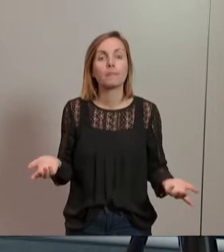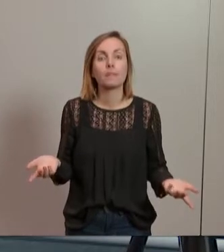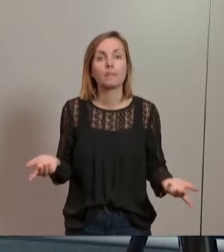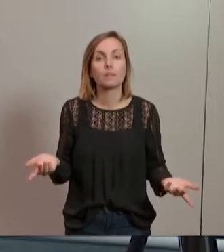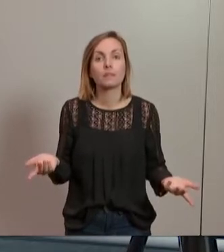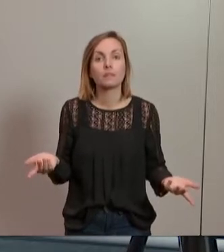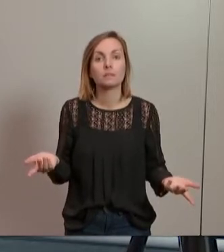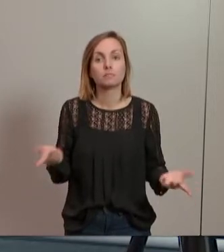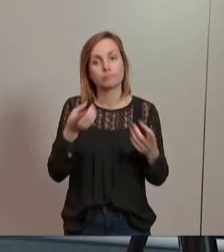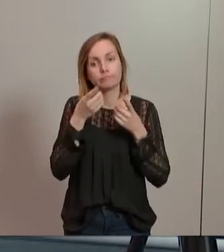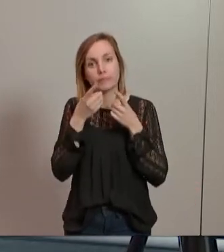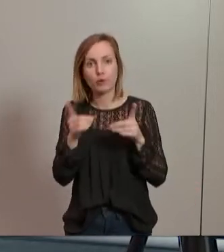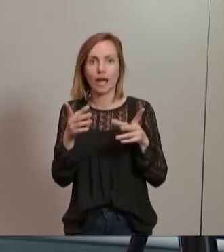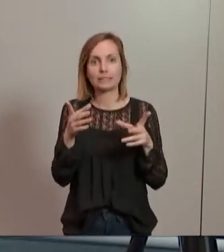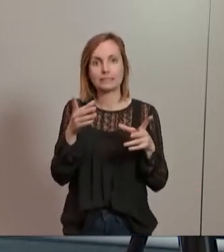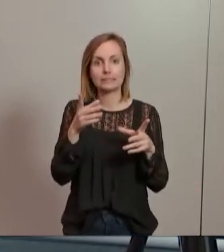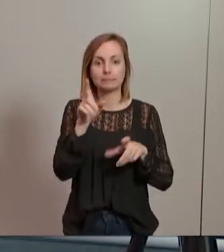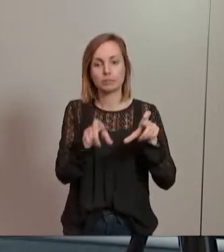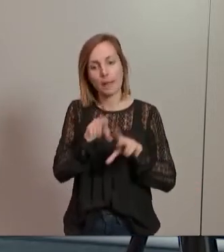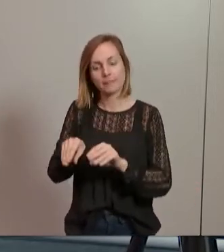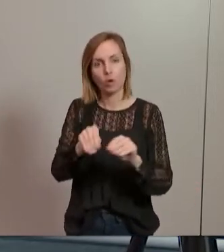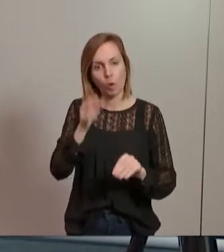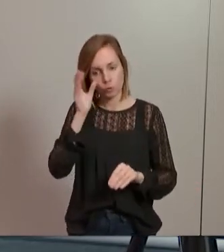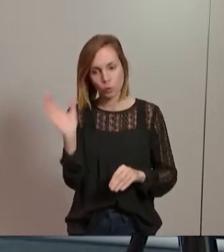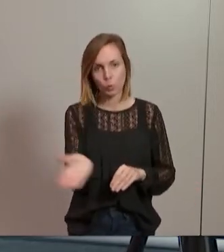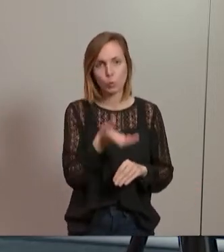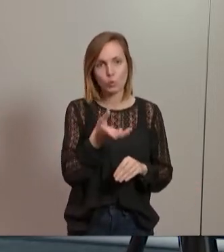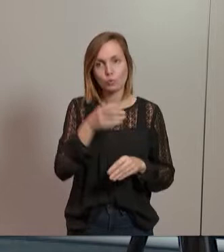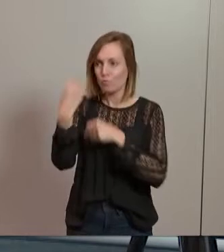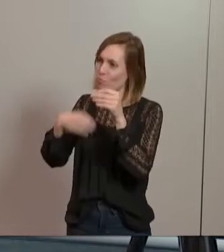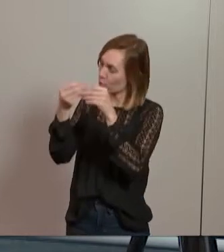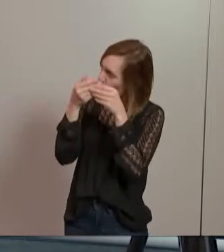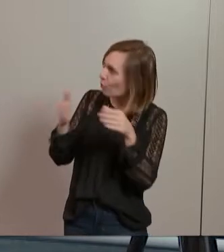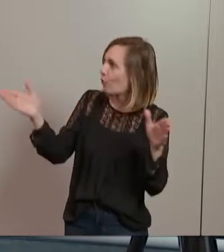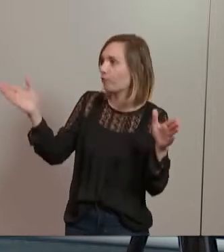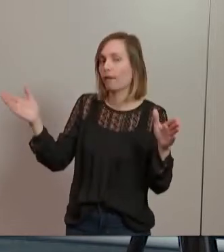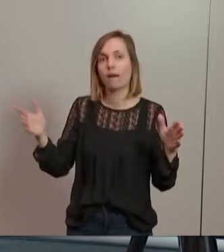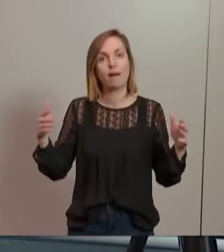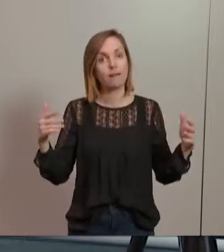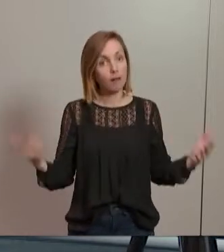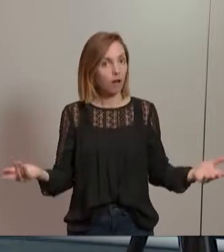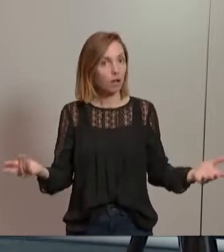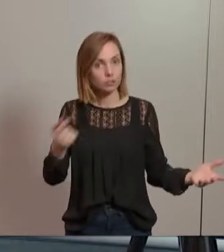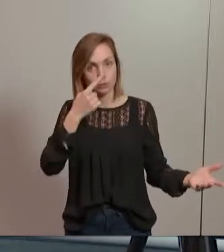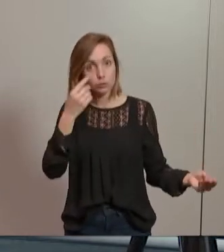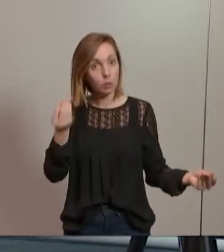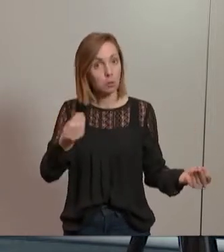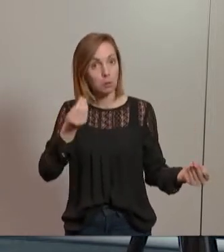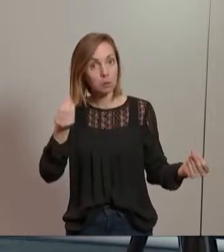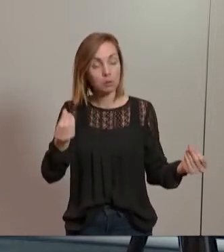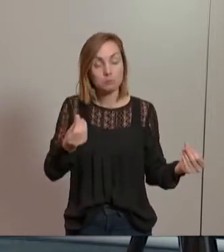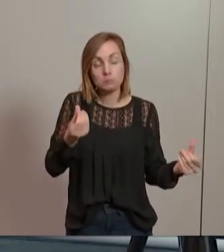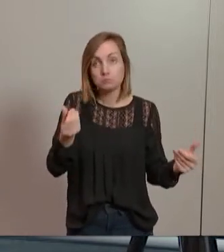Instaurer une démocratie, l'écoute des habitants, ouverte sur le monde, là j'ai l'impression, mais ça ne date